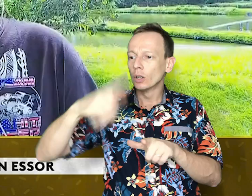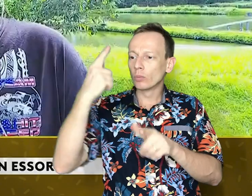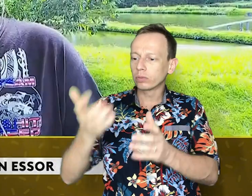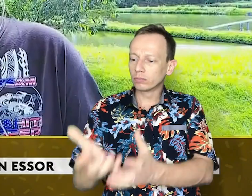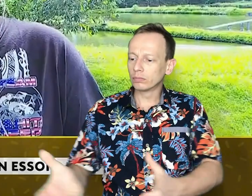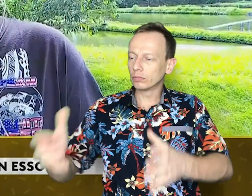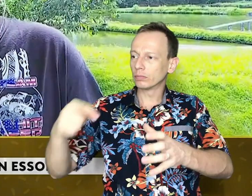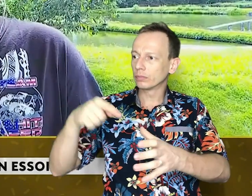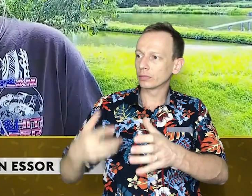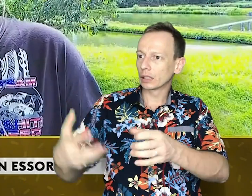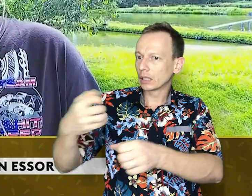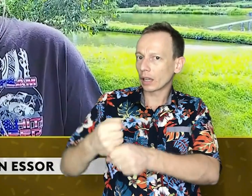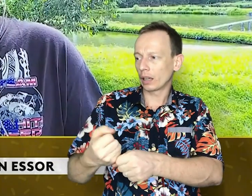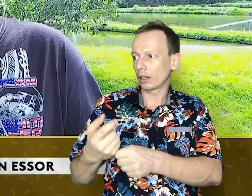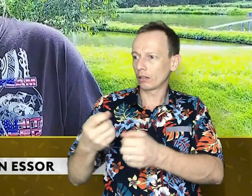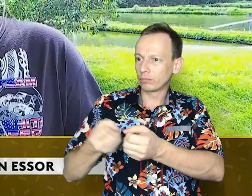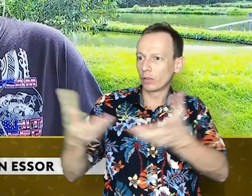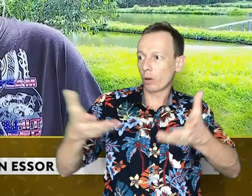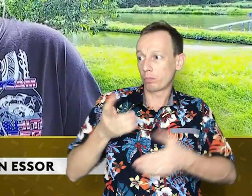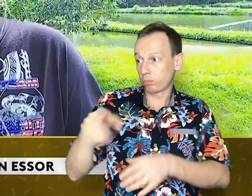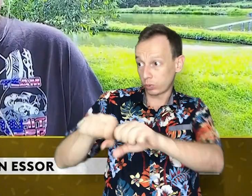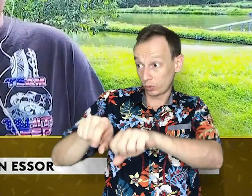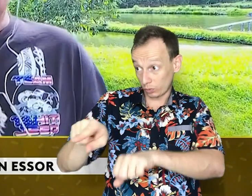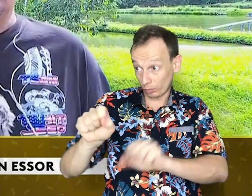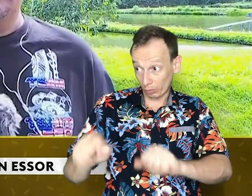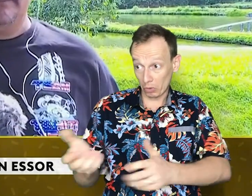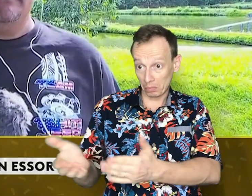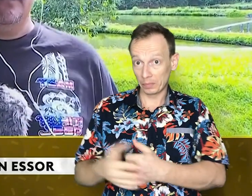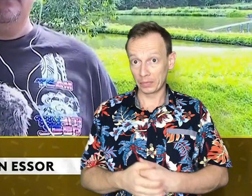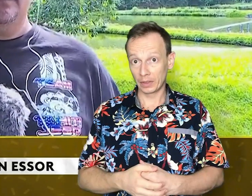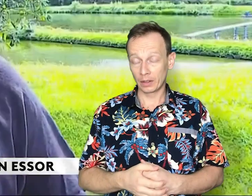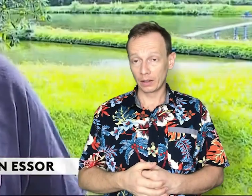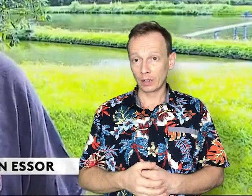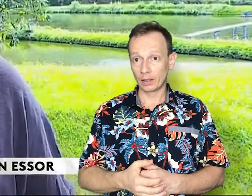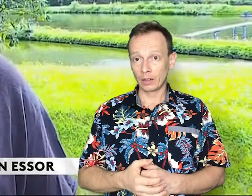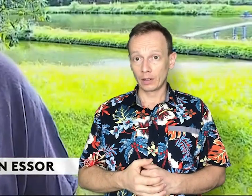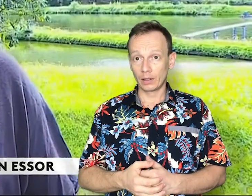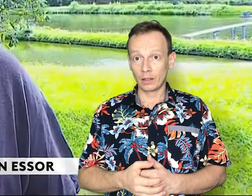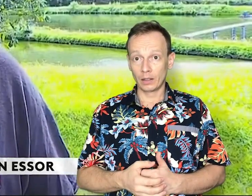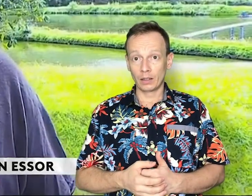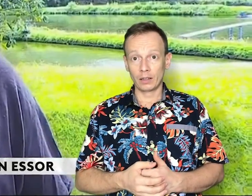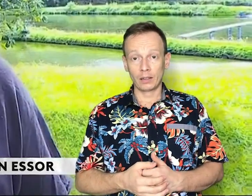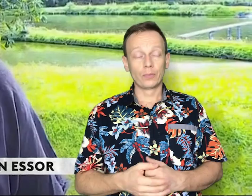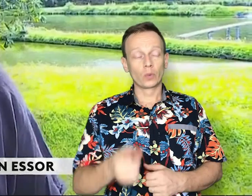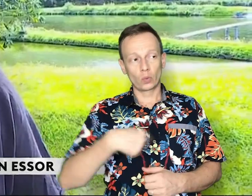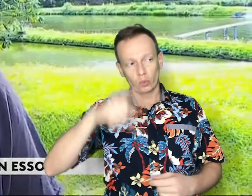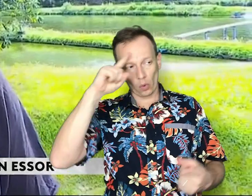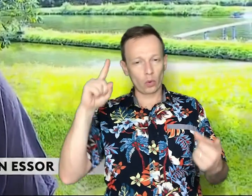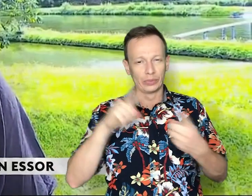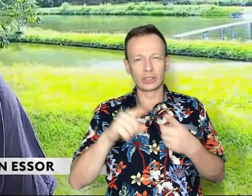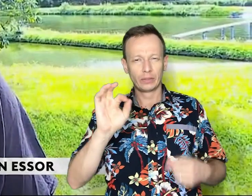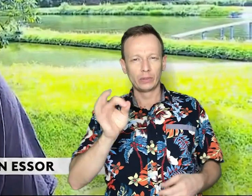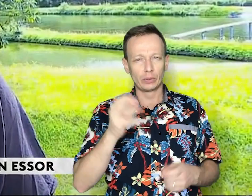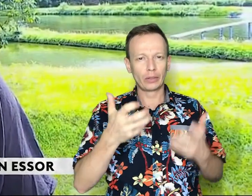votre production? C'est ce qu'on a prévu un peu avec notre société, hein,